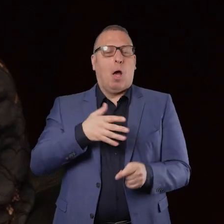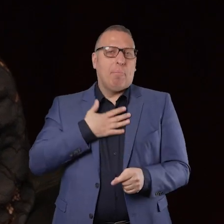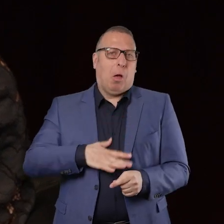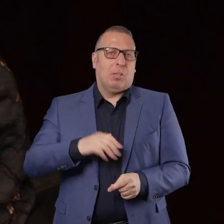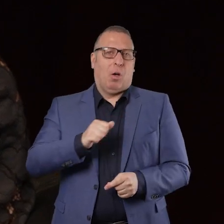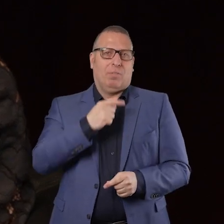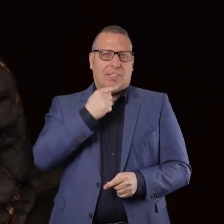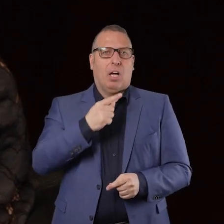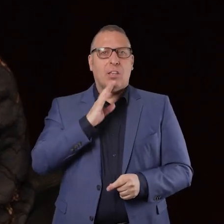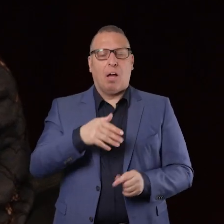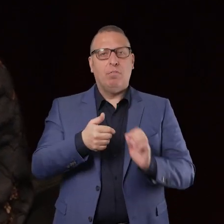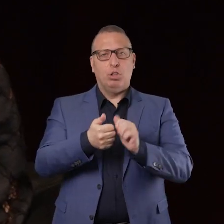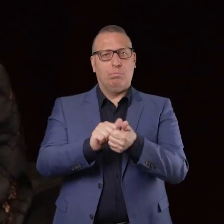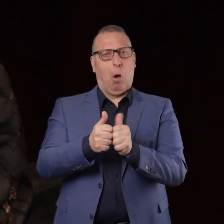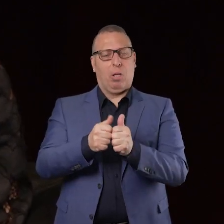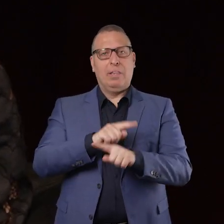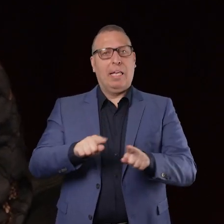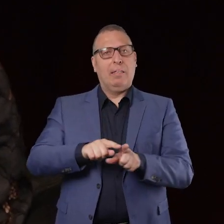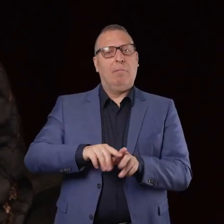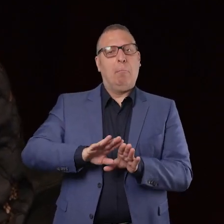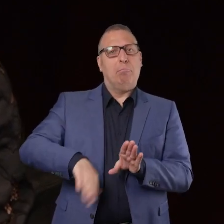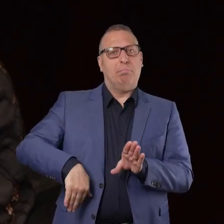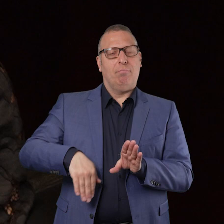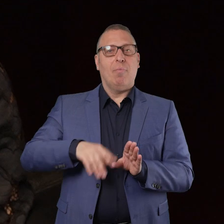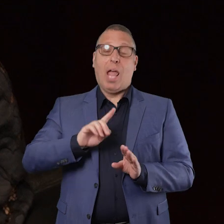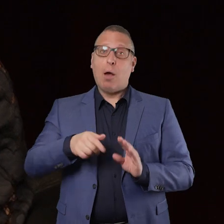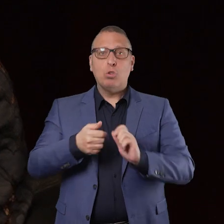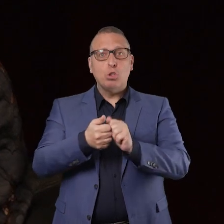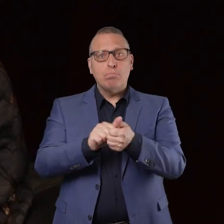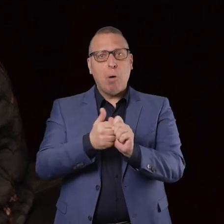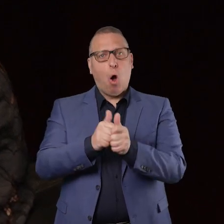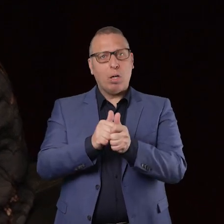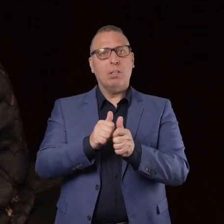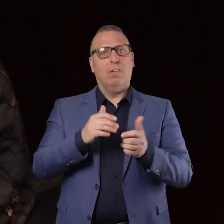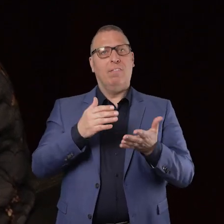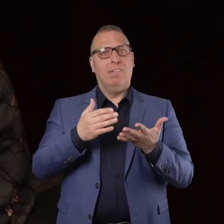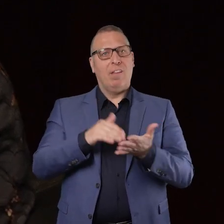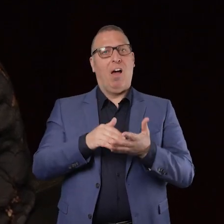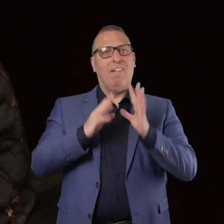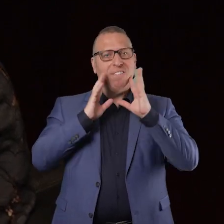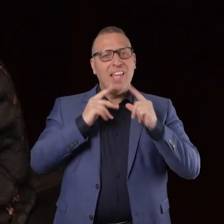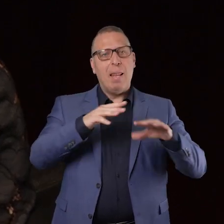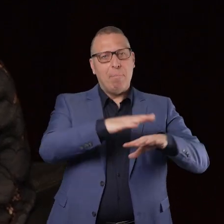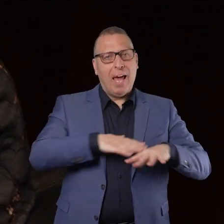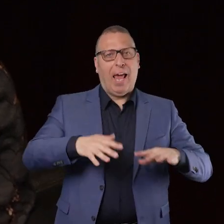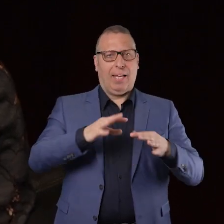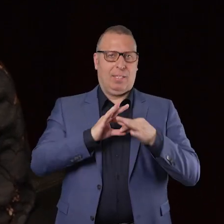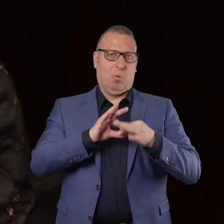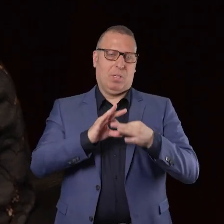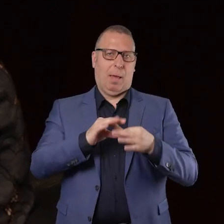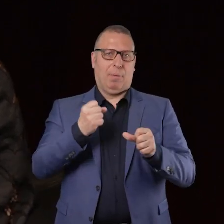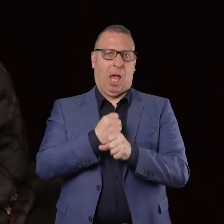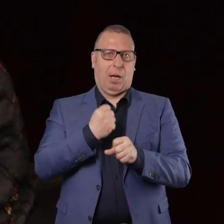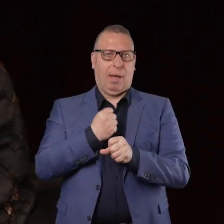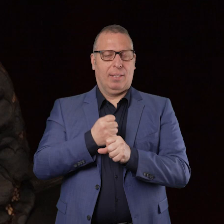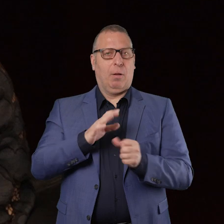least darf ich den Sport nicht unerwähnt lassen. Auch im Sport arbeiten wir natürlich in sehr vielen Bereichen zusammen.